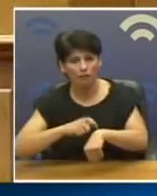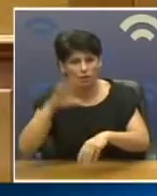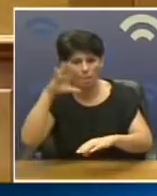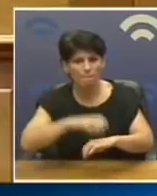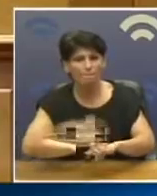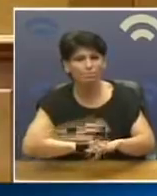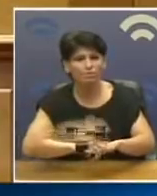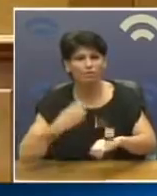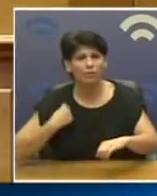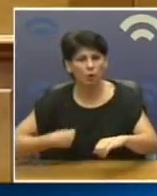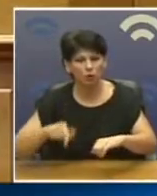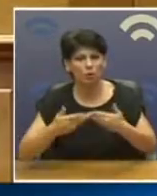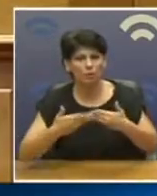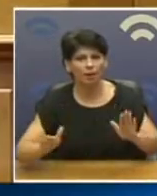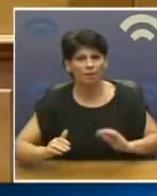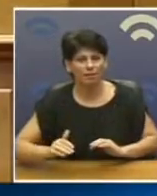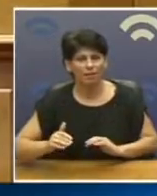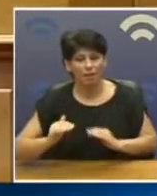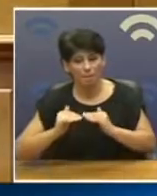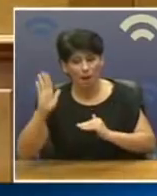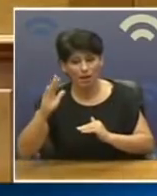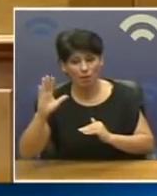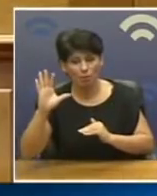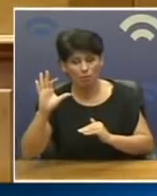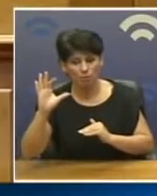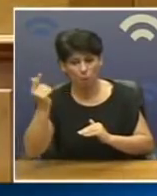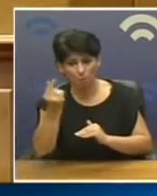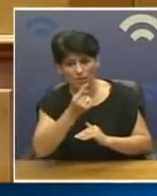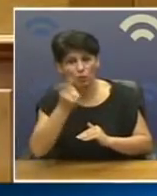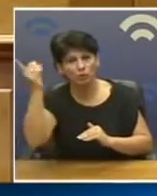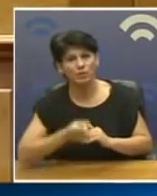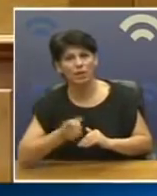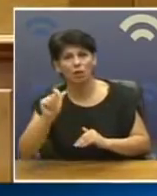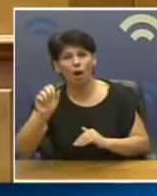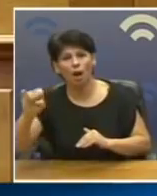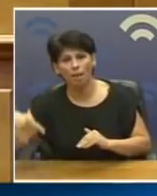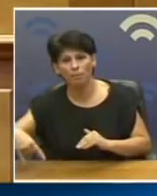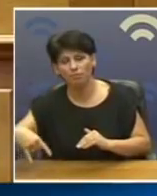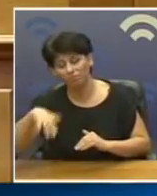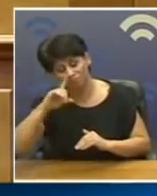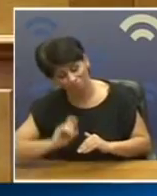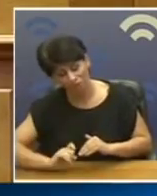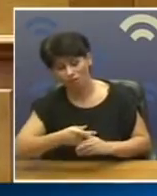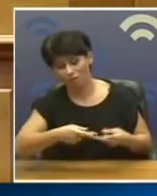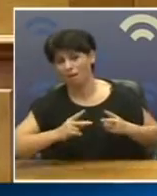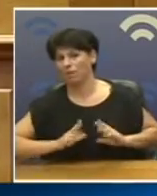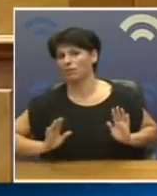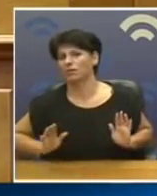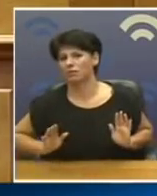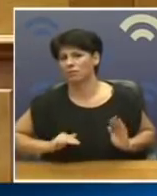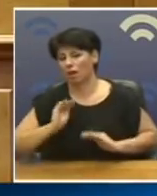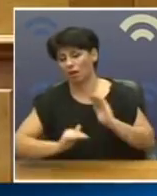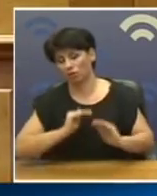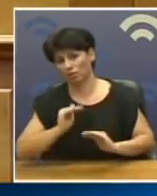ευρώ. Πάνω από 0,5% του ΑΕΠ μας. Οφείλετε να απαντήσετε στα ερωτήματα